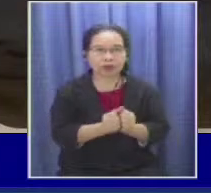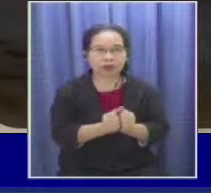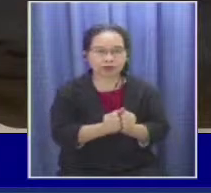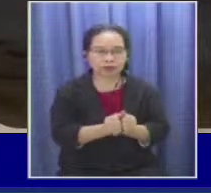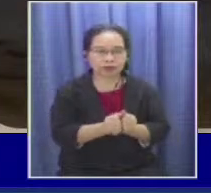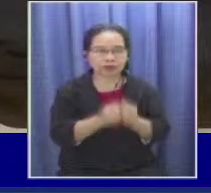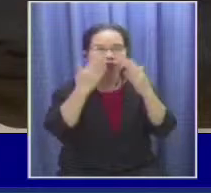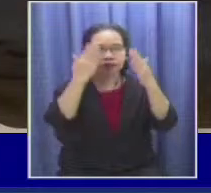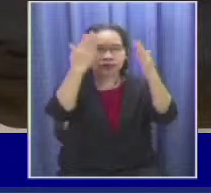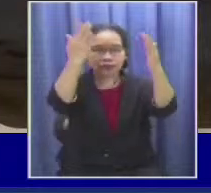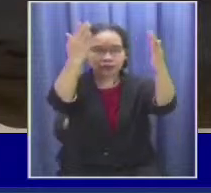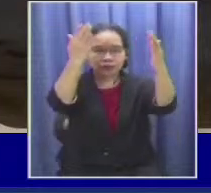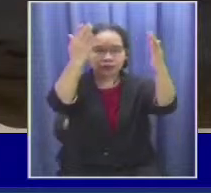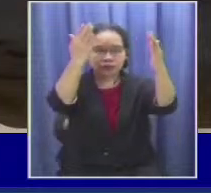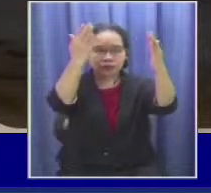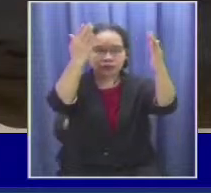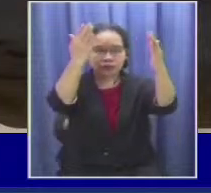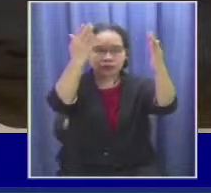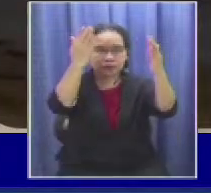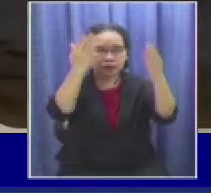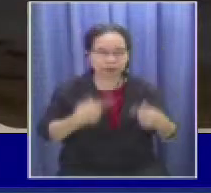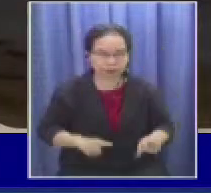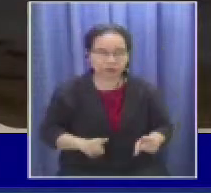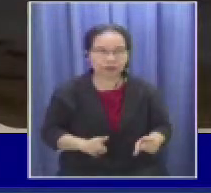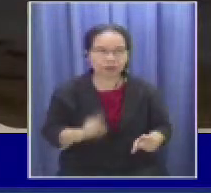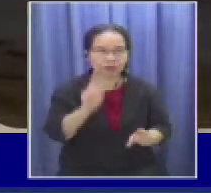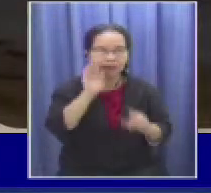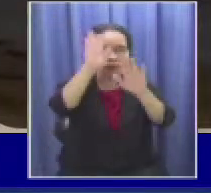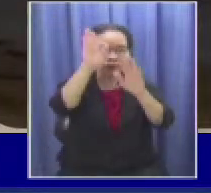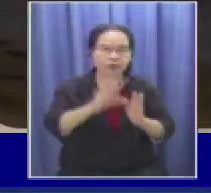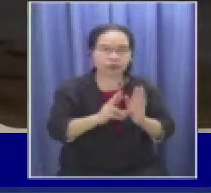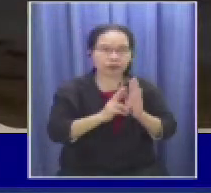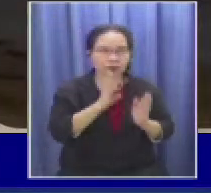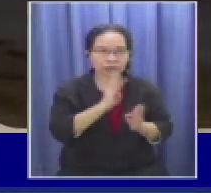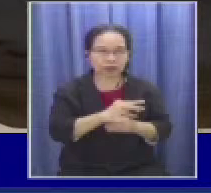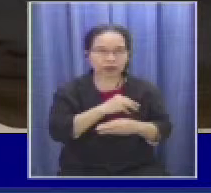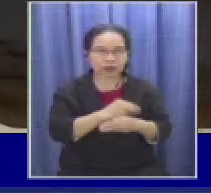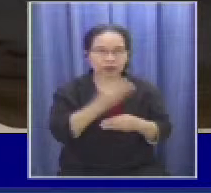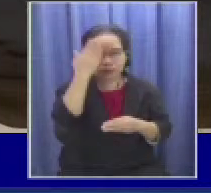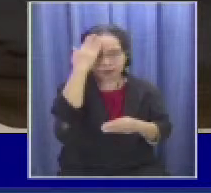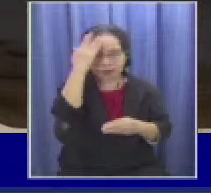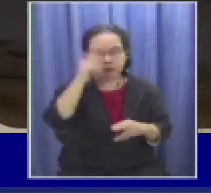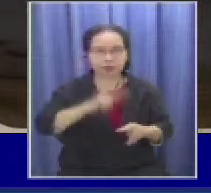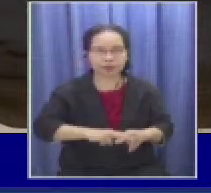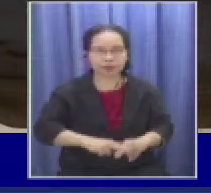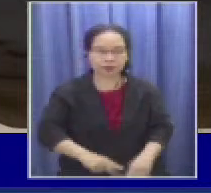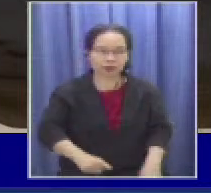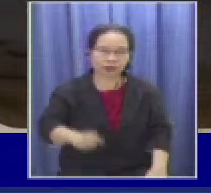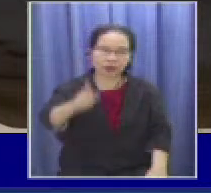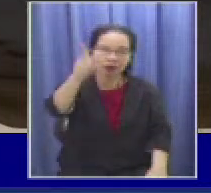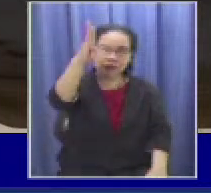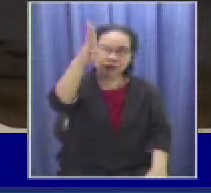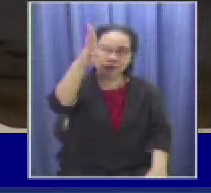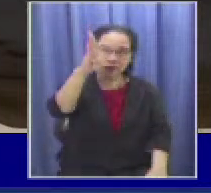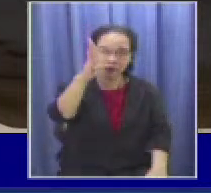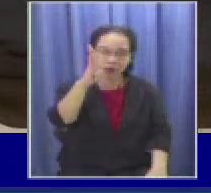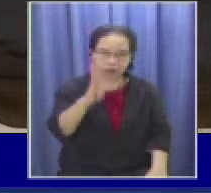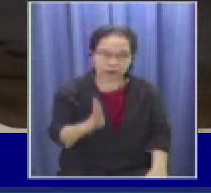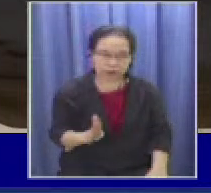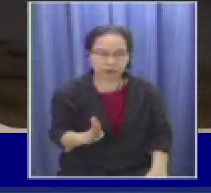mu bomfa mpaebɔ na enkotosere ene ya seda